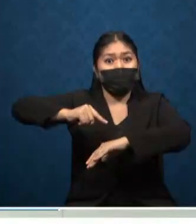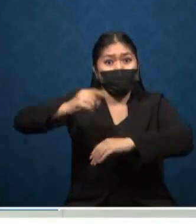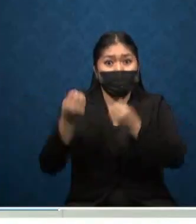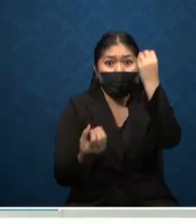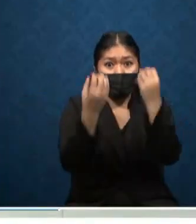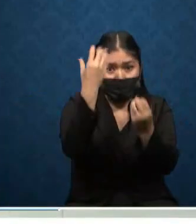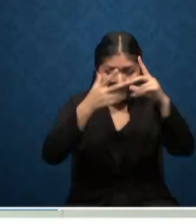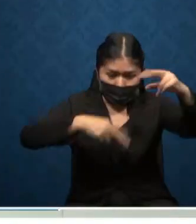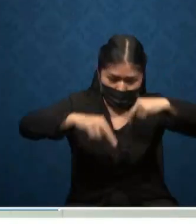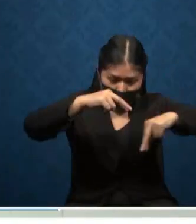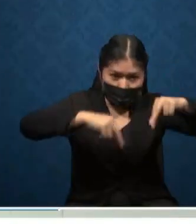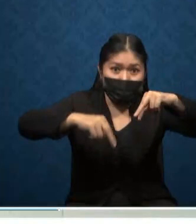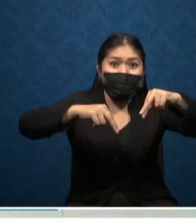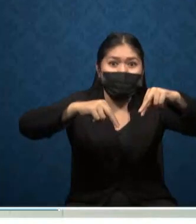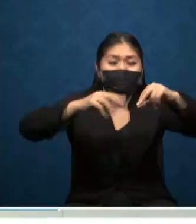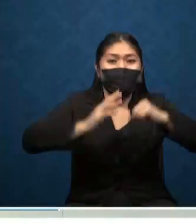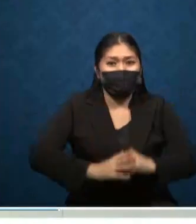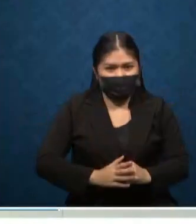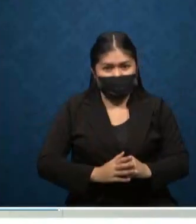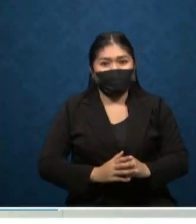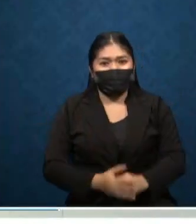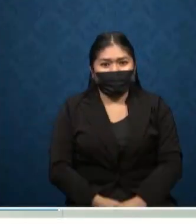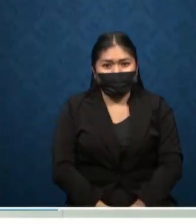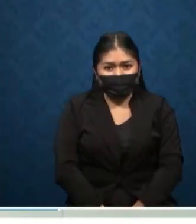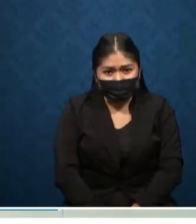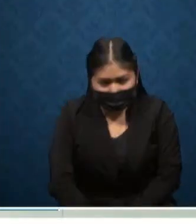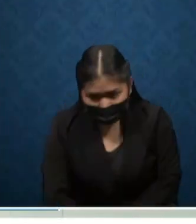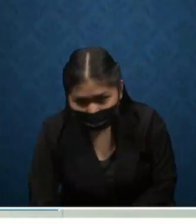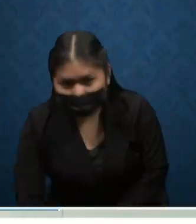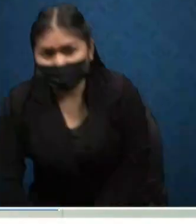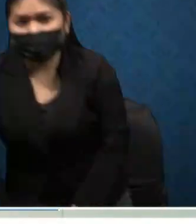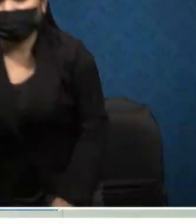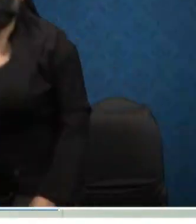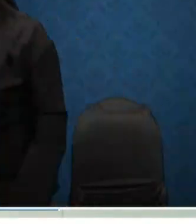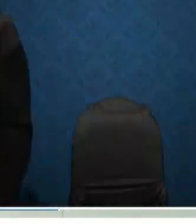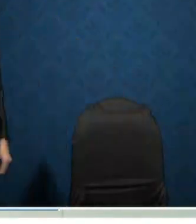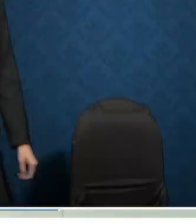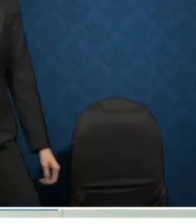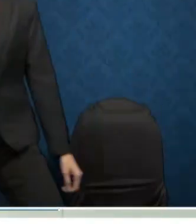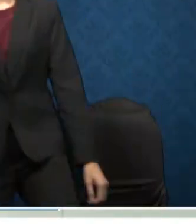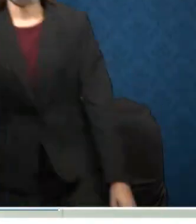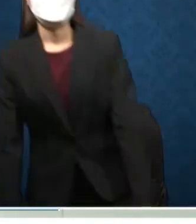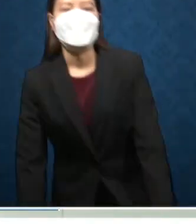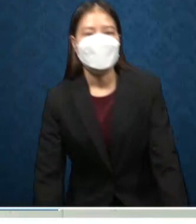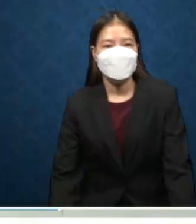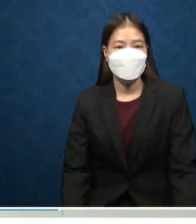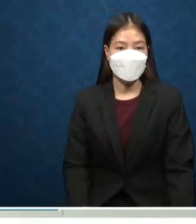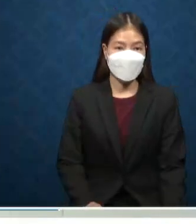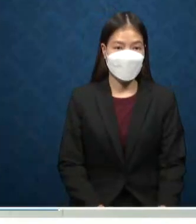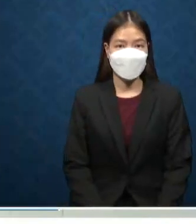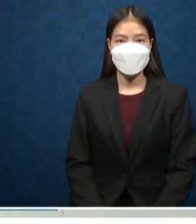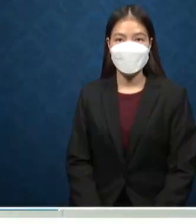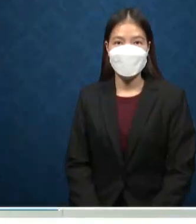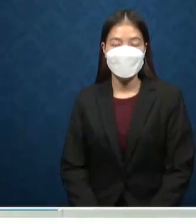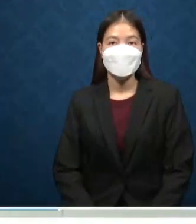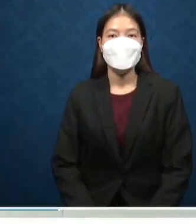ก็ได้ถูกจำกัดบริเวณพอสมควรแต่ว่าขณะเดียวกันก็มีความยืดหยุ่นที่จะให้ทำหากินได้ห